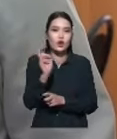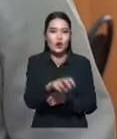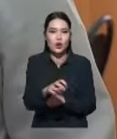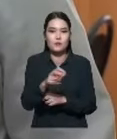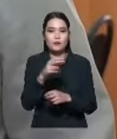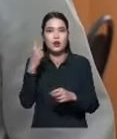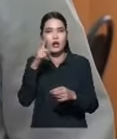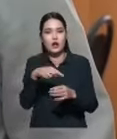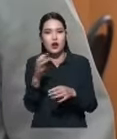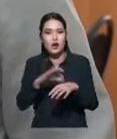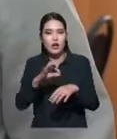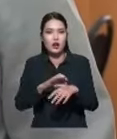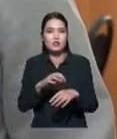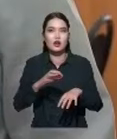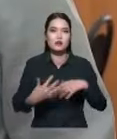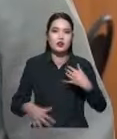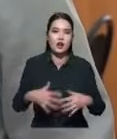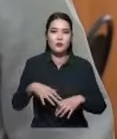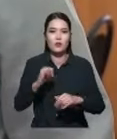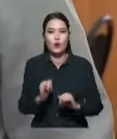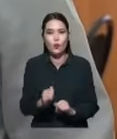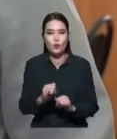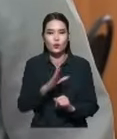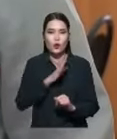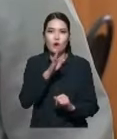айналып сондай не болады. Сонымен ол жаңағы